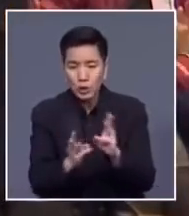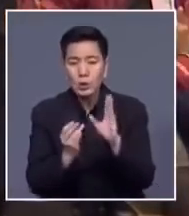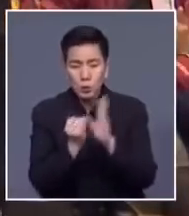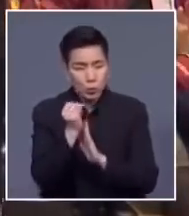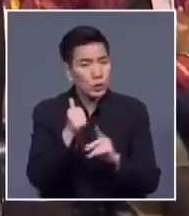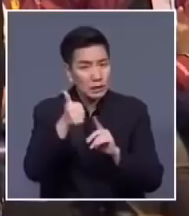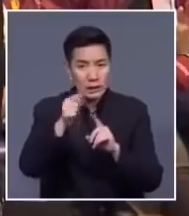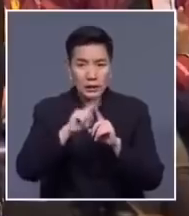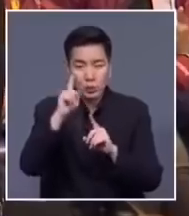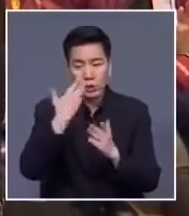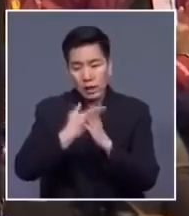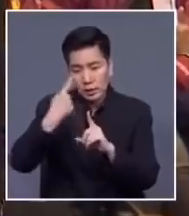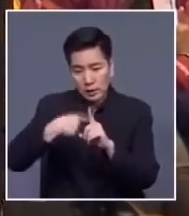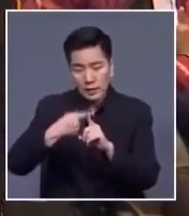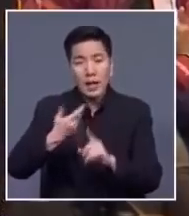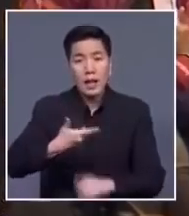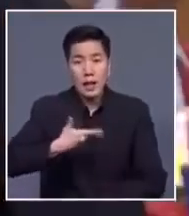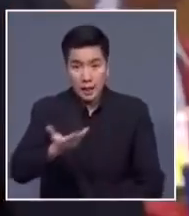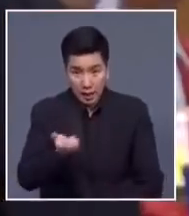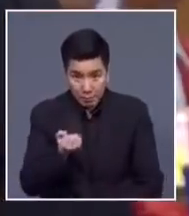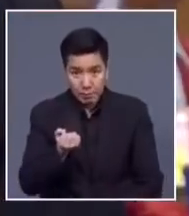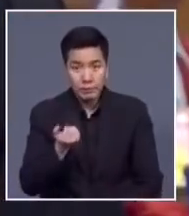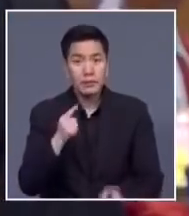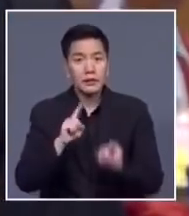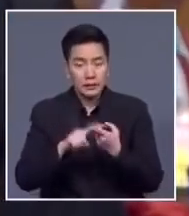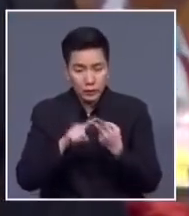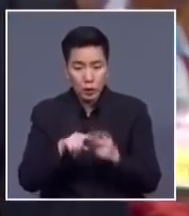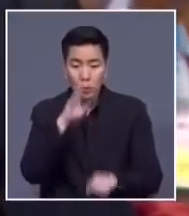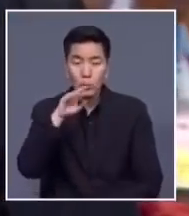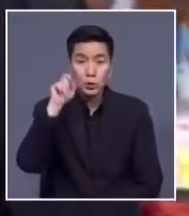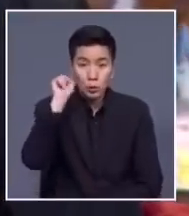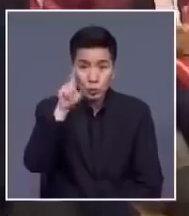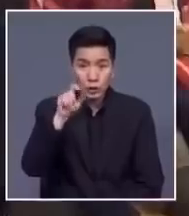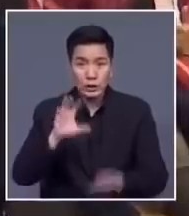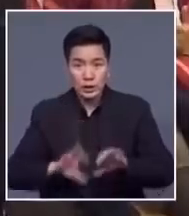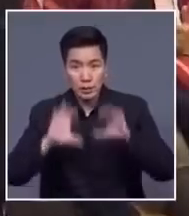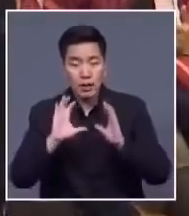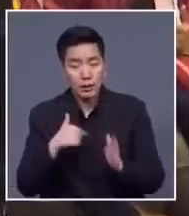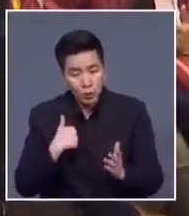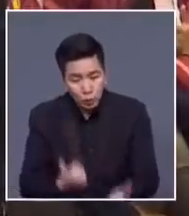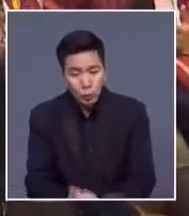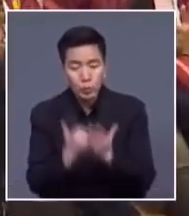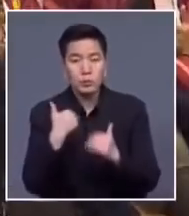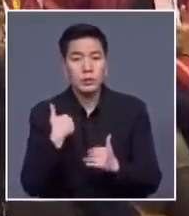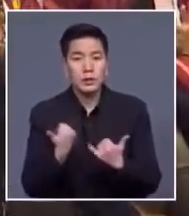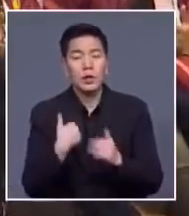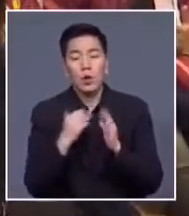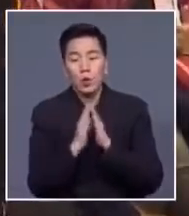สุดนะครับได้รับเงินเดือนแล้วก็ได้รับการคุ้มครองหรือว่าเหตุฉุกเฉินก็จะมีภาครัฐให้การช่วยเหลือด้วยวันนี้ขอบพระคุณท่านรัฐมนตรีเป็นอย่